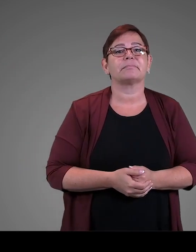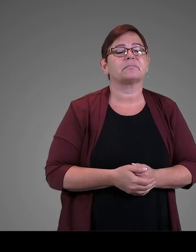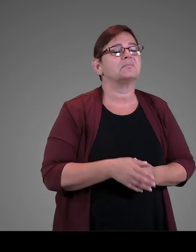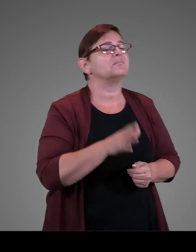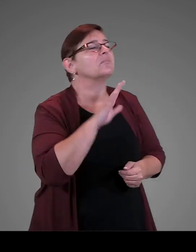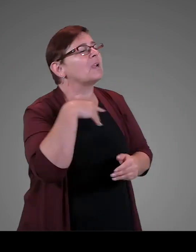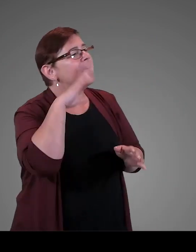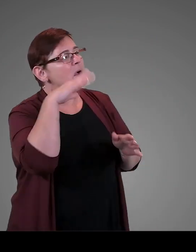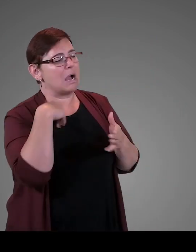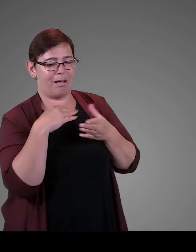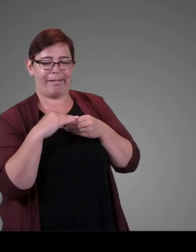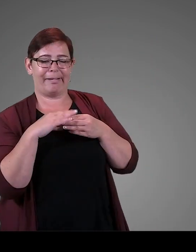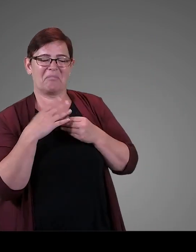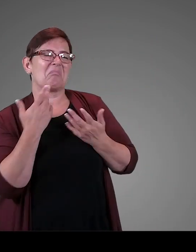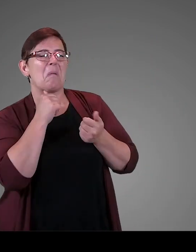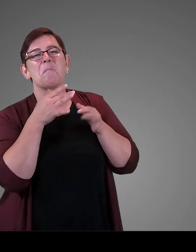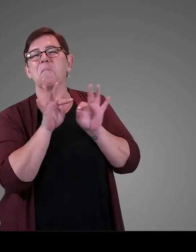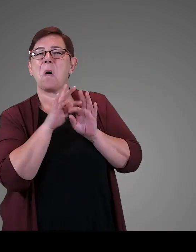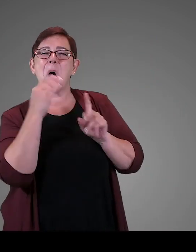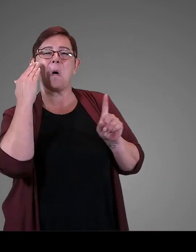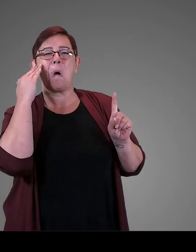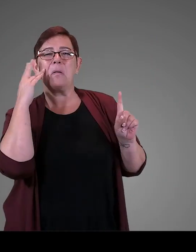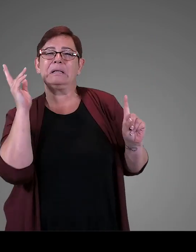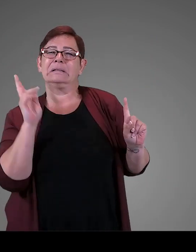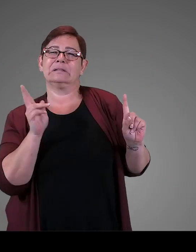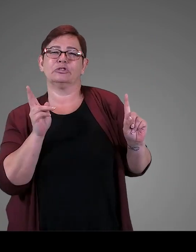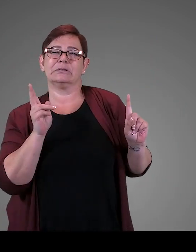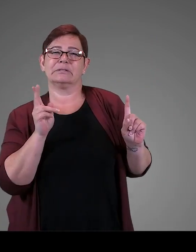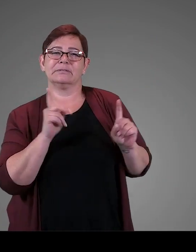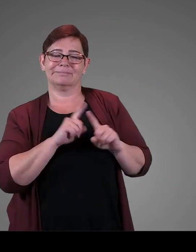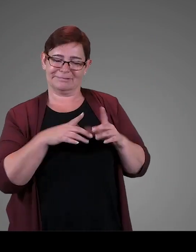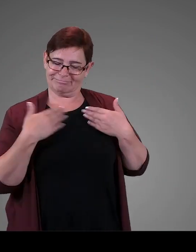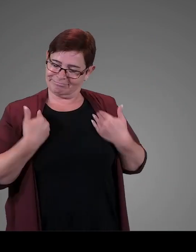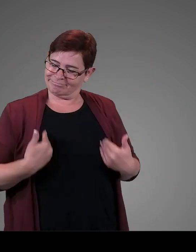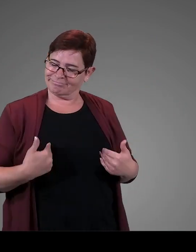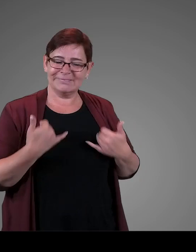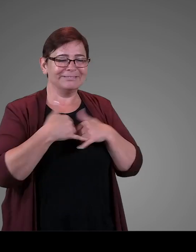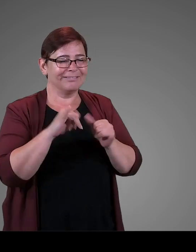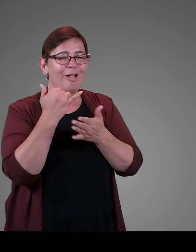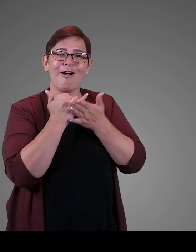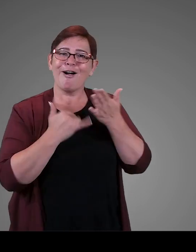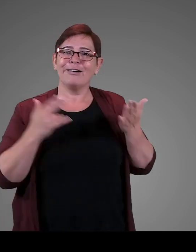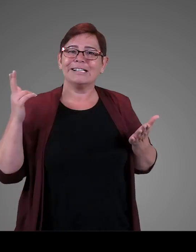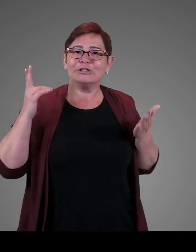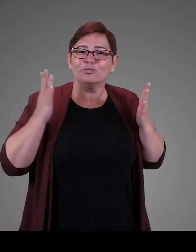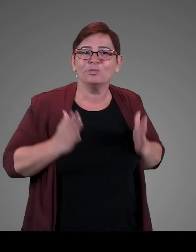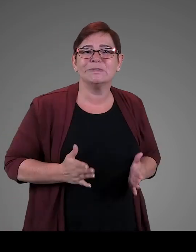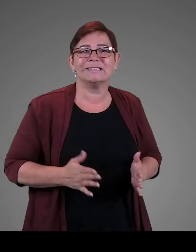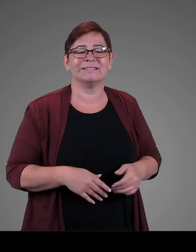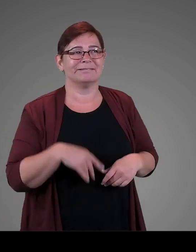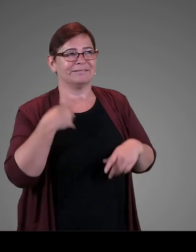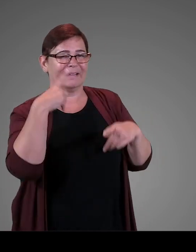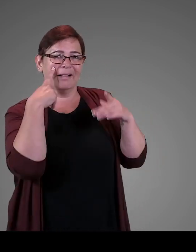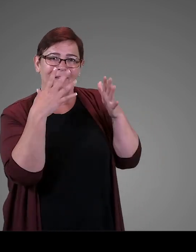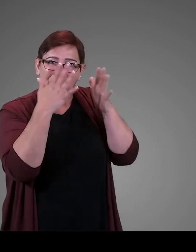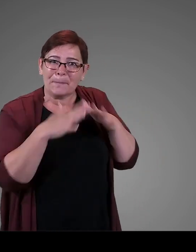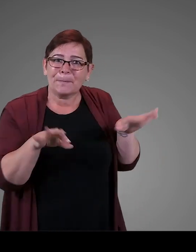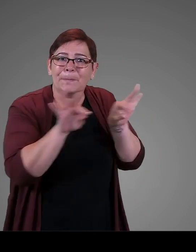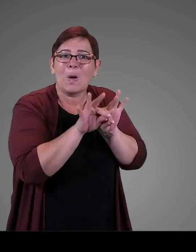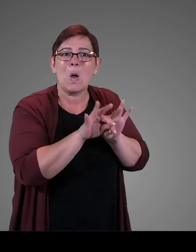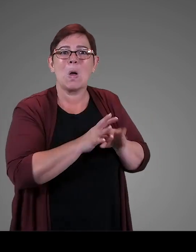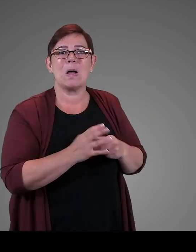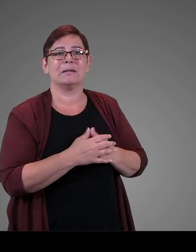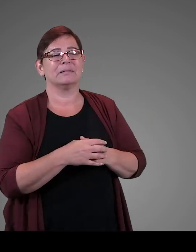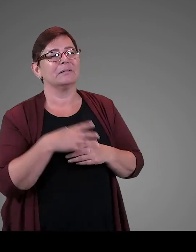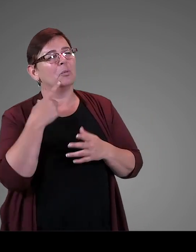Je sais qu'avant, j'ai dit que c'est pas important de connaître notre historique, mais je suis quand même une historienne de l'art, donc je trouve